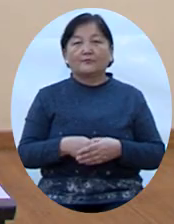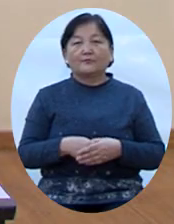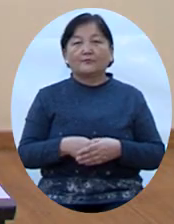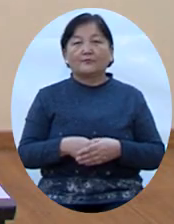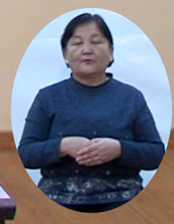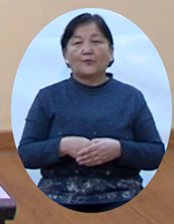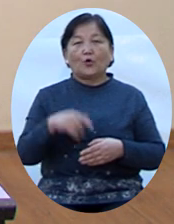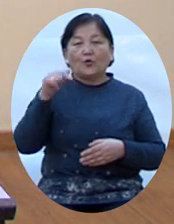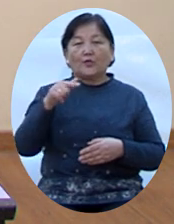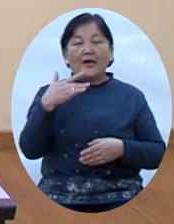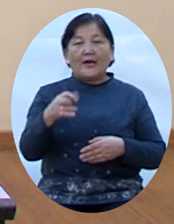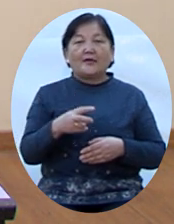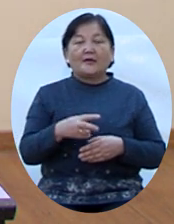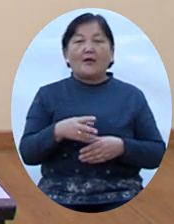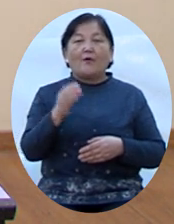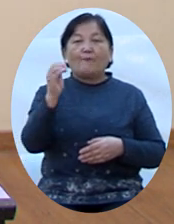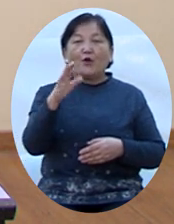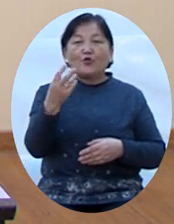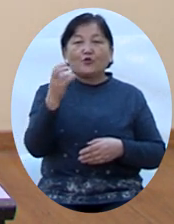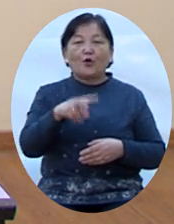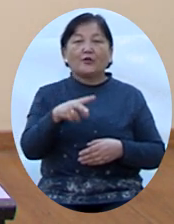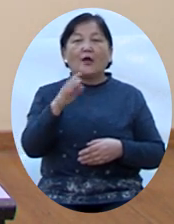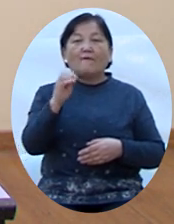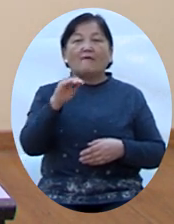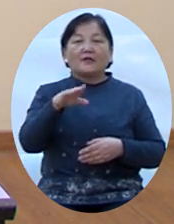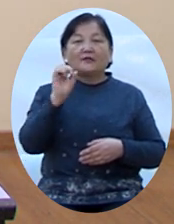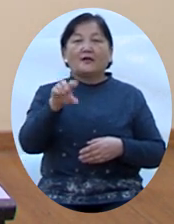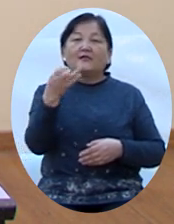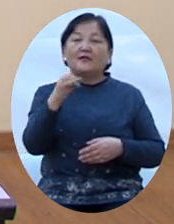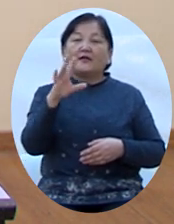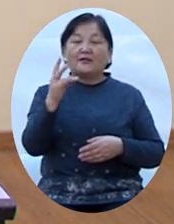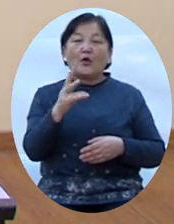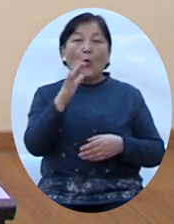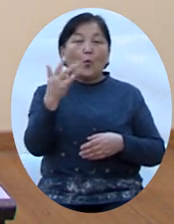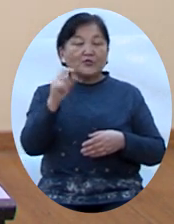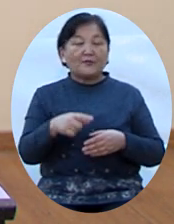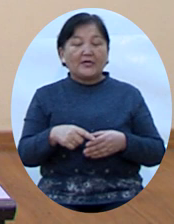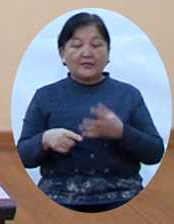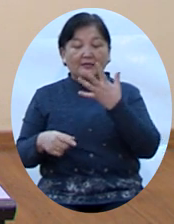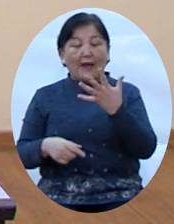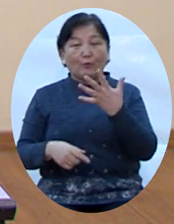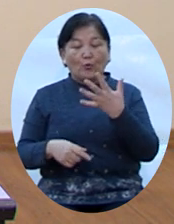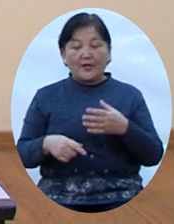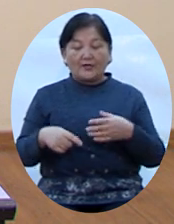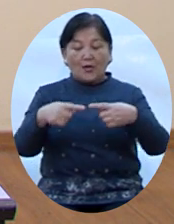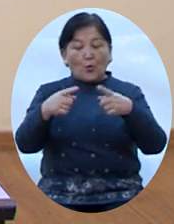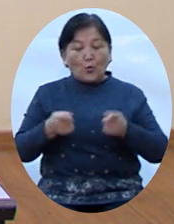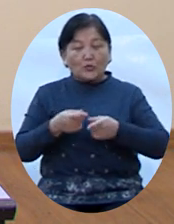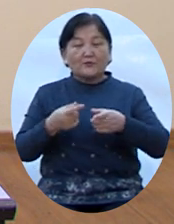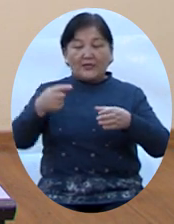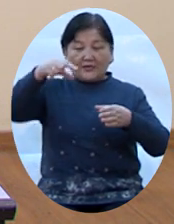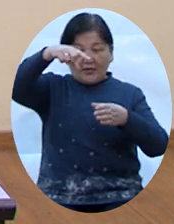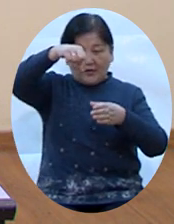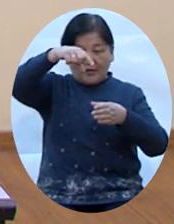За одоо харин фенол фтлениха уусмалыг 5 дугаартай хуруу шилэнд уусмал дээр нэмье.